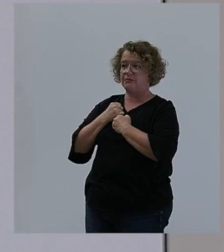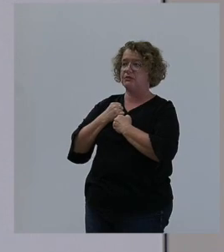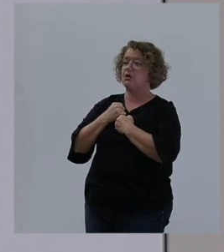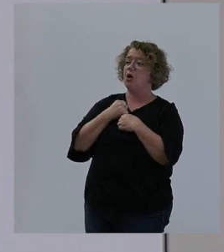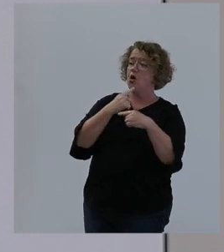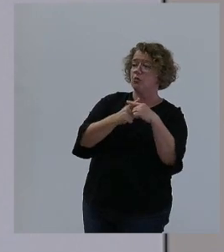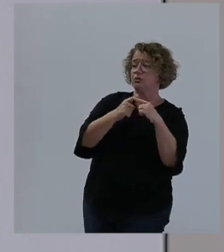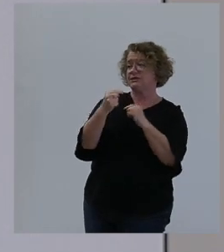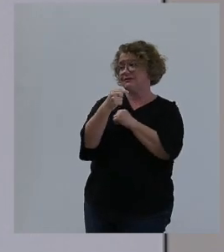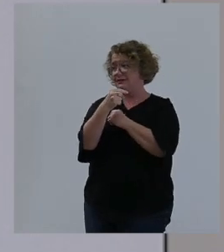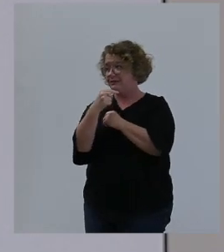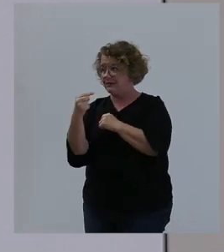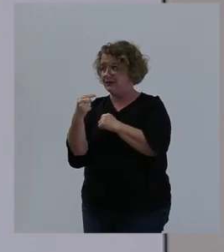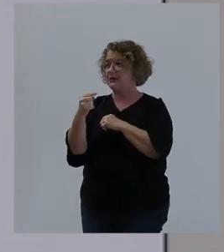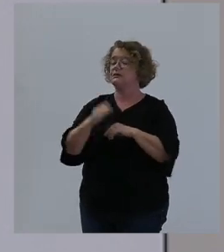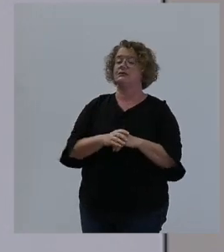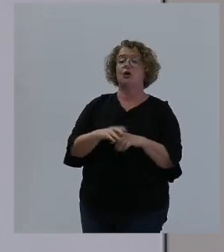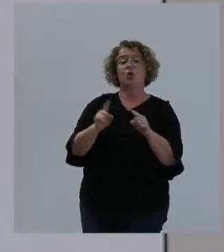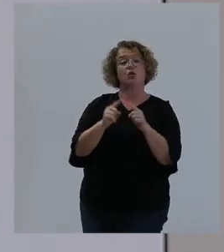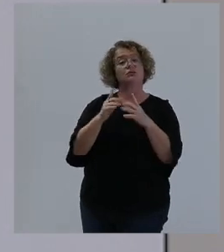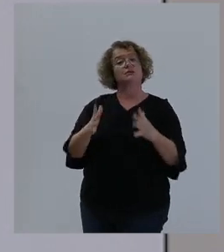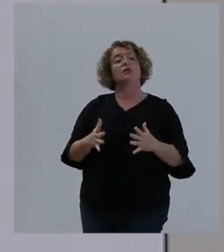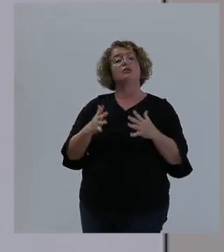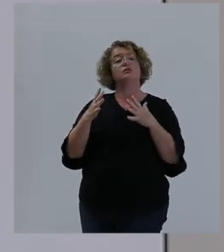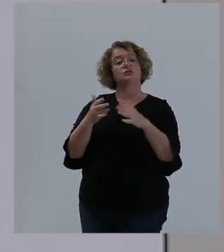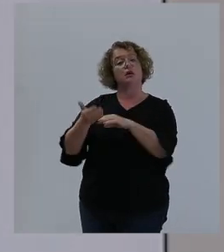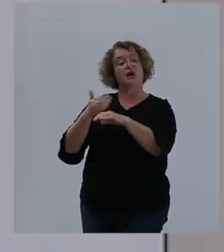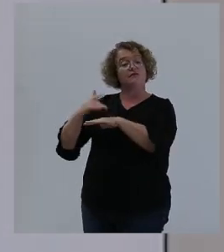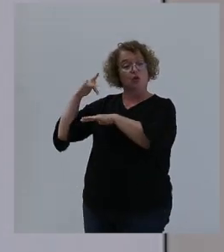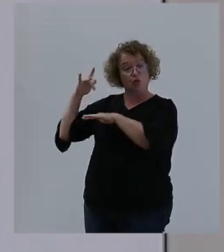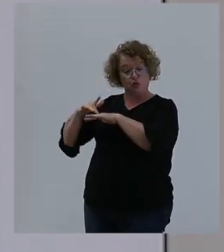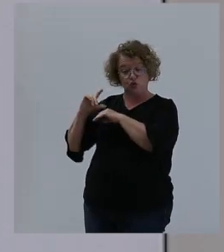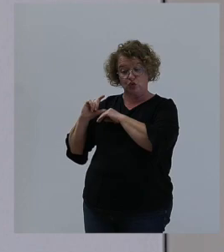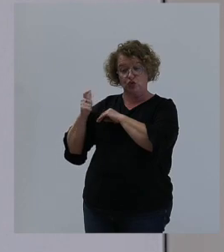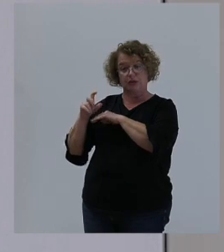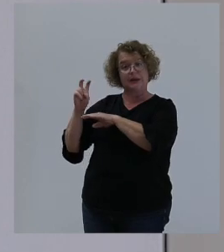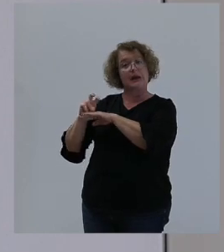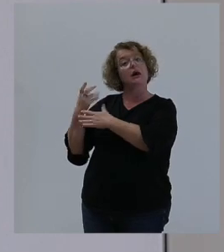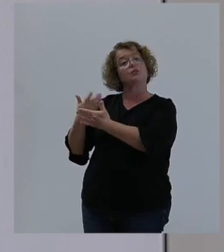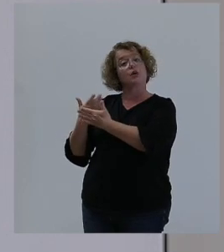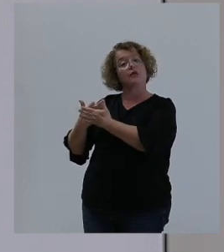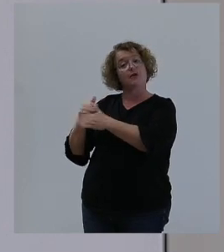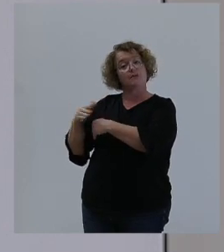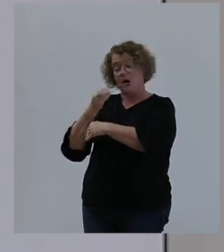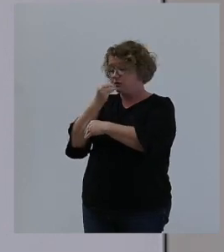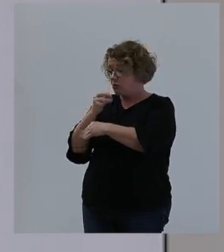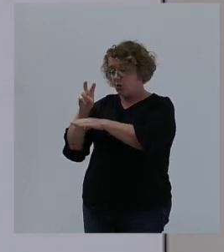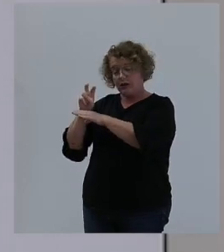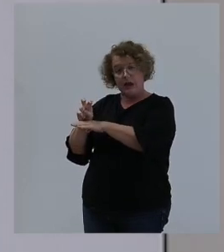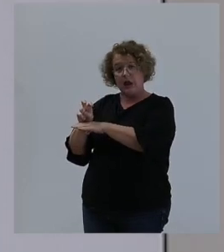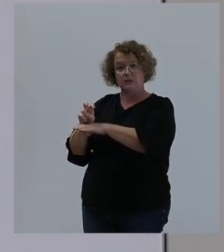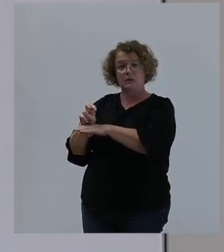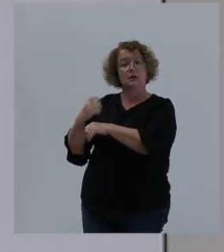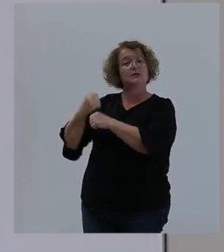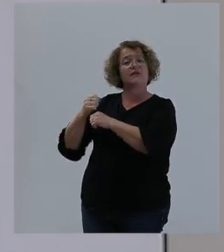avec les avancées. Et nous nous engageons, à l'inverse de ce qui a été précédemment fait, à conserver tout ce qui a fait ses preuves. On ne peut pas s'autoriser à